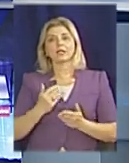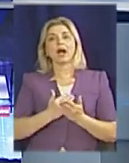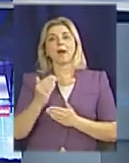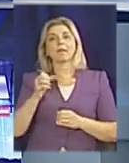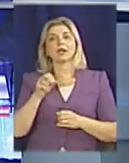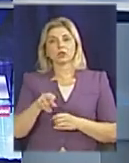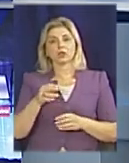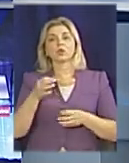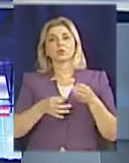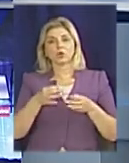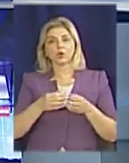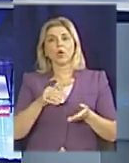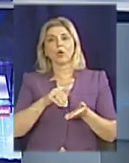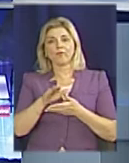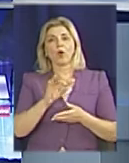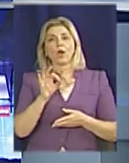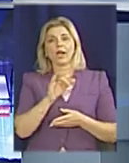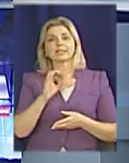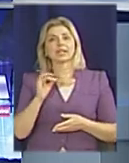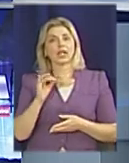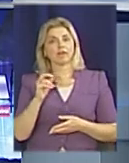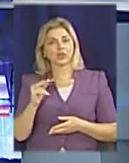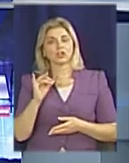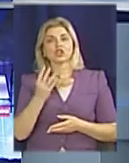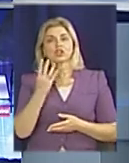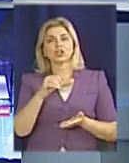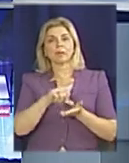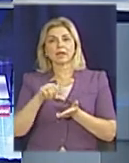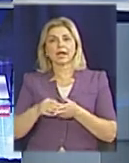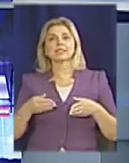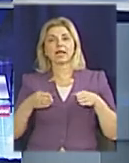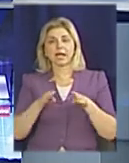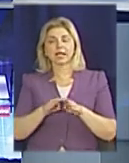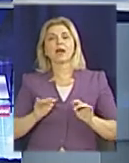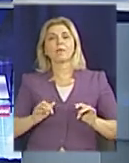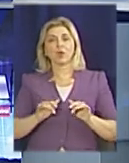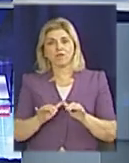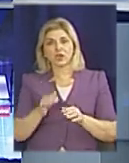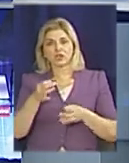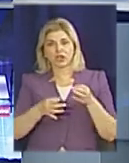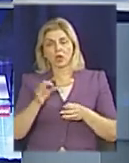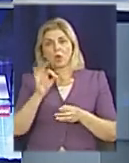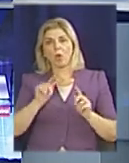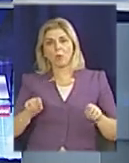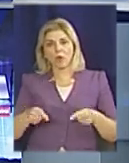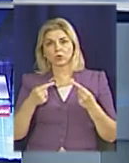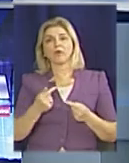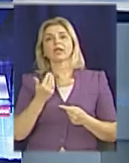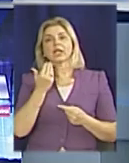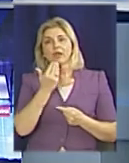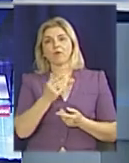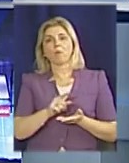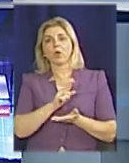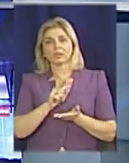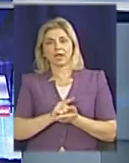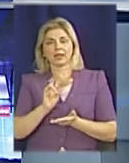відмовив Олександру Сінкевичу та чотирьом його представникам у закритті апеляційного провадження відносно поновлення його на посаді